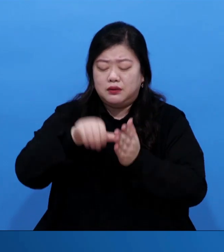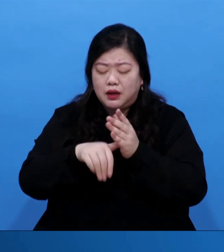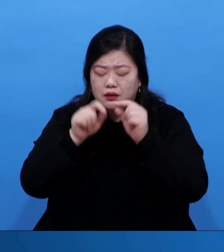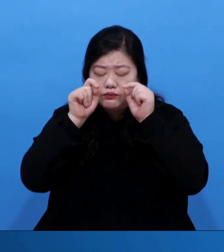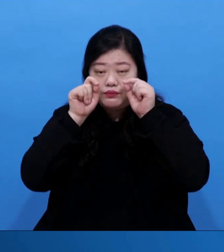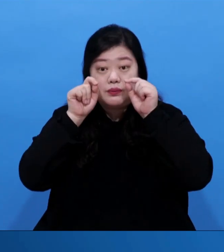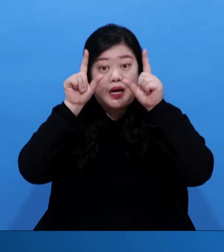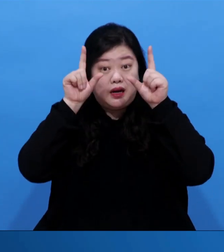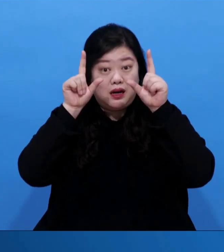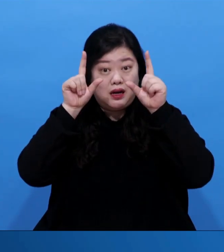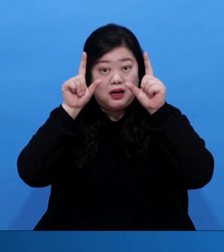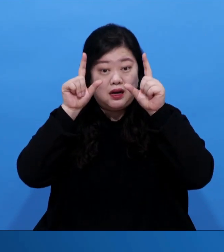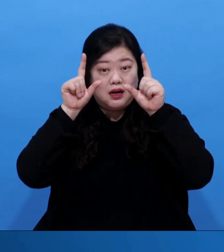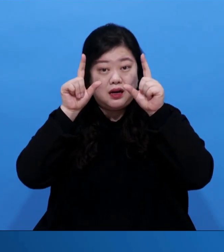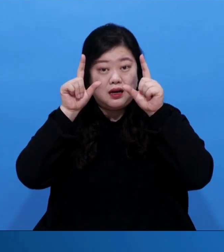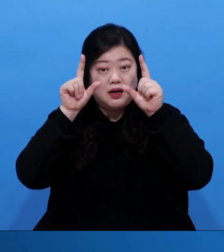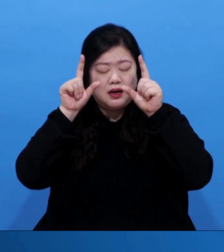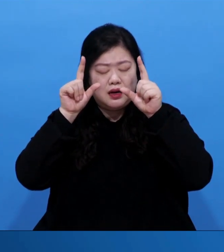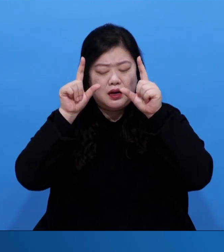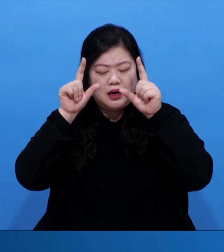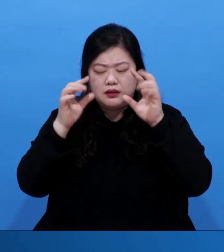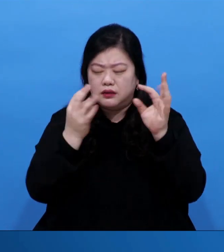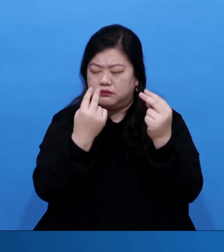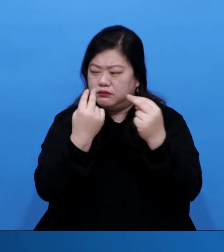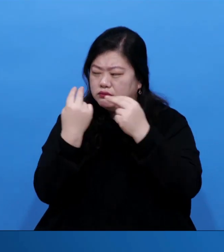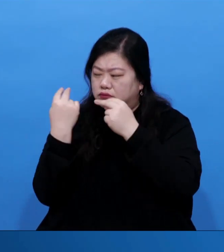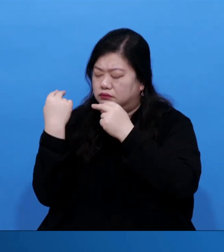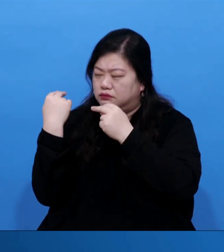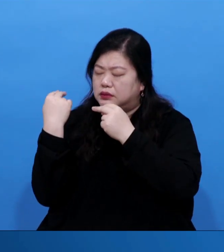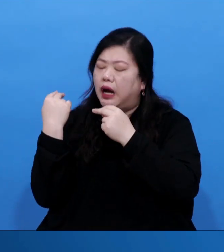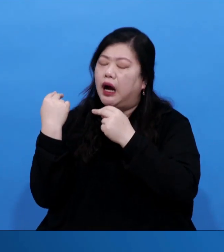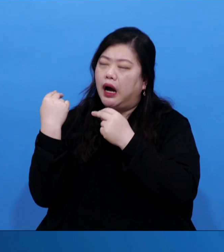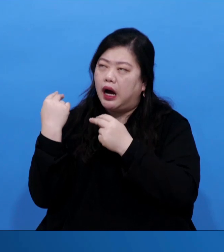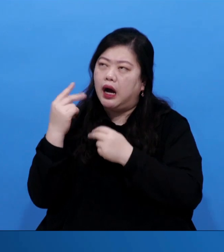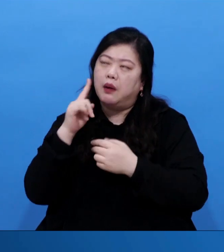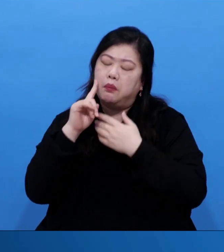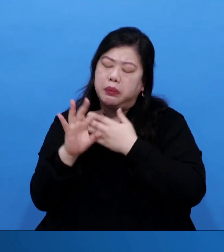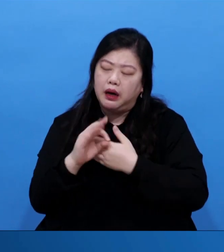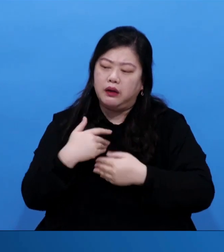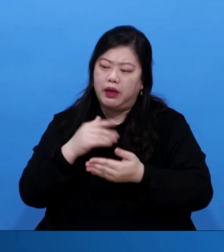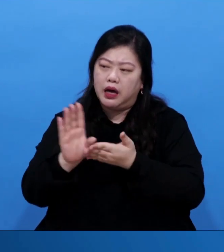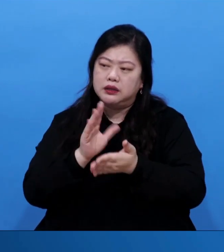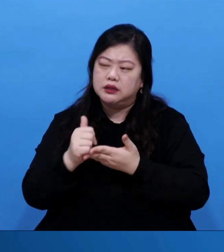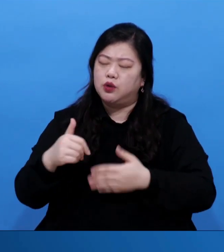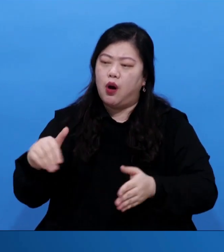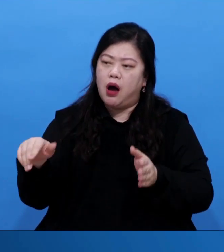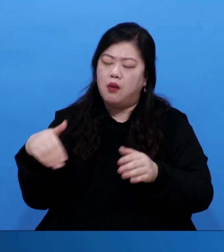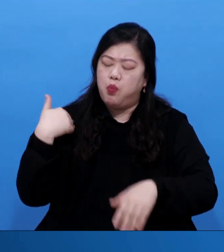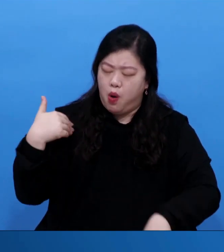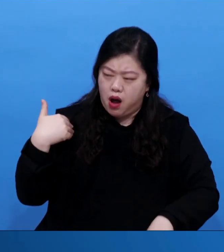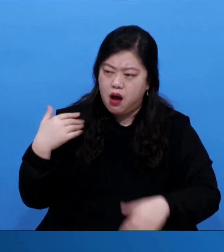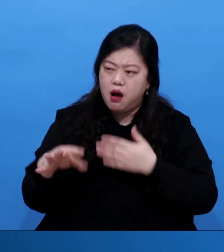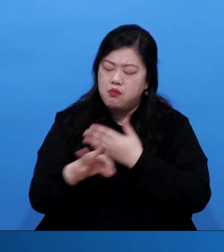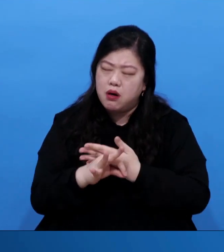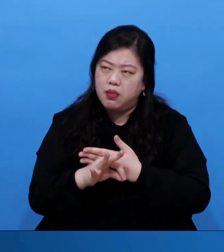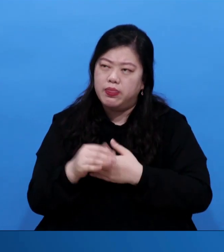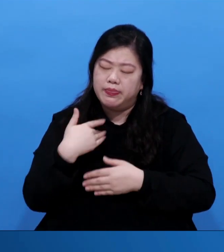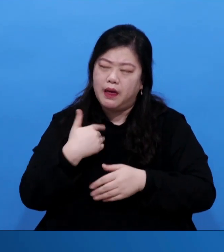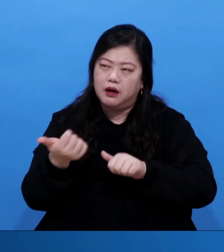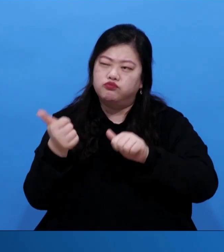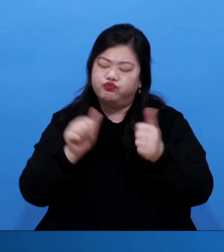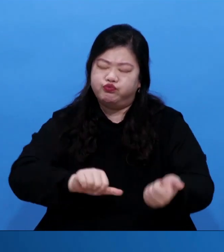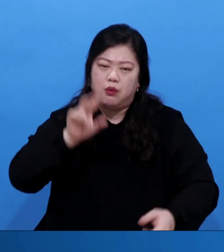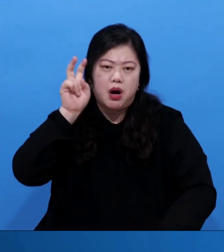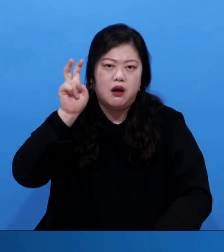때 망해서 죽을 뻔했어요. That when I didn't know Christ, my life completely failed and I was about to die. 믿는 과정에서도 내가 그리스도를 몰랐다니. That even though I grew up